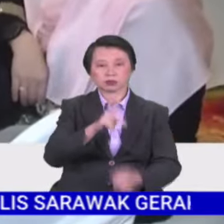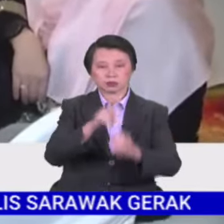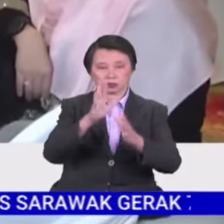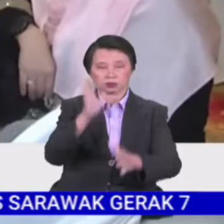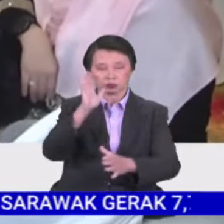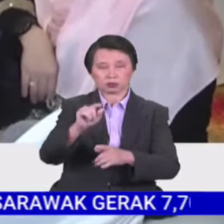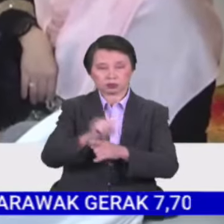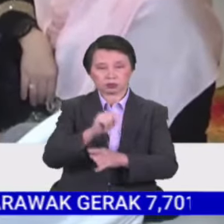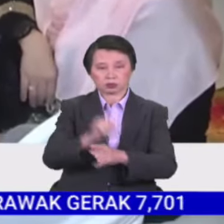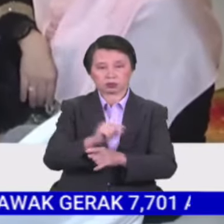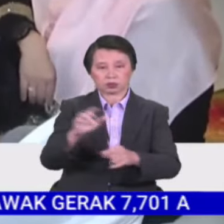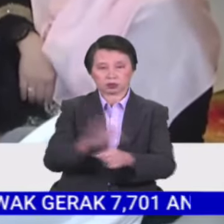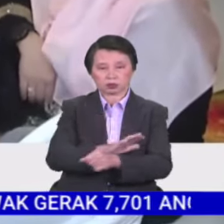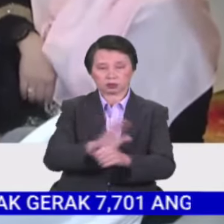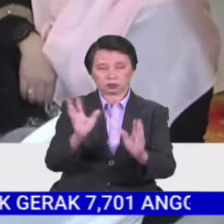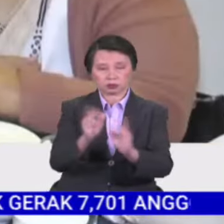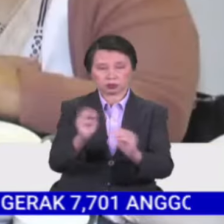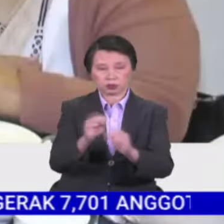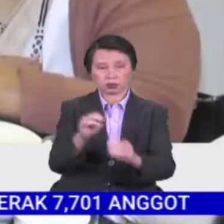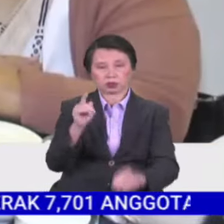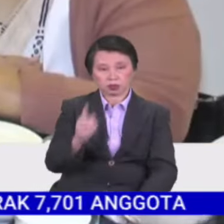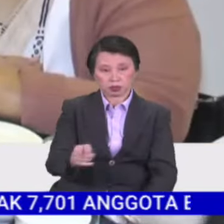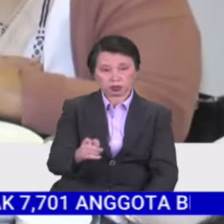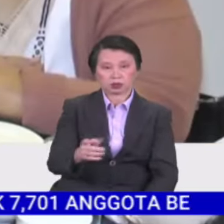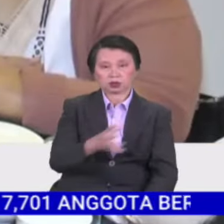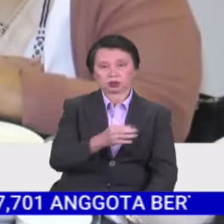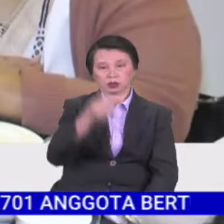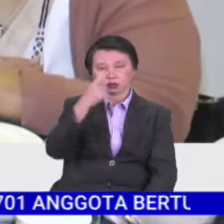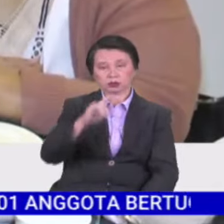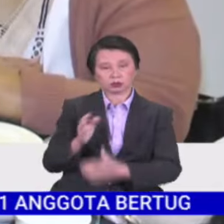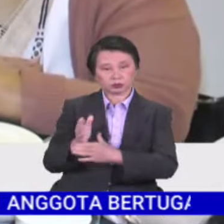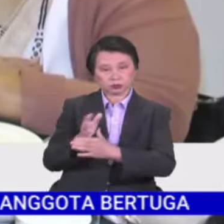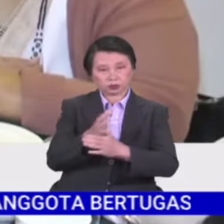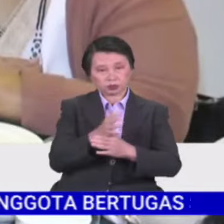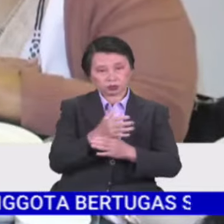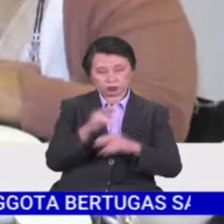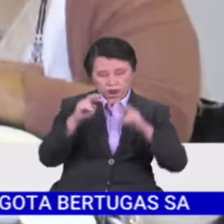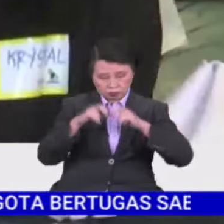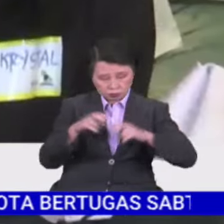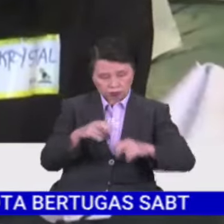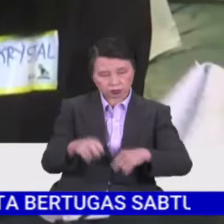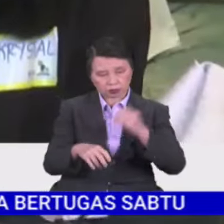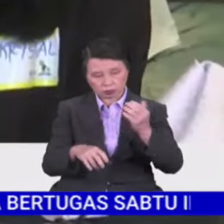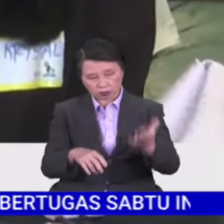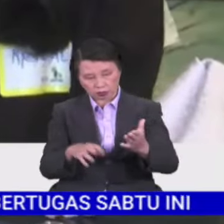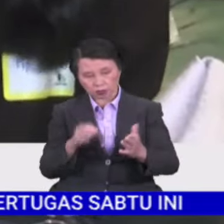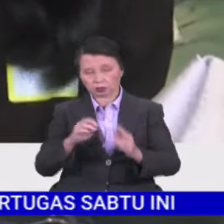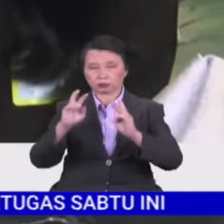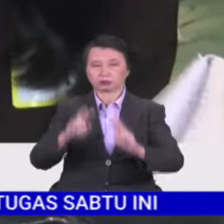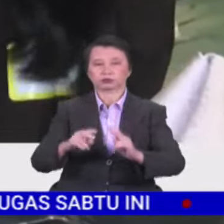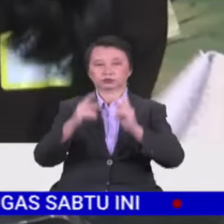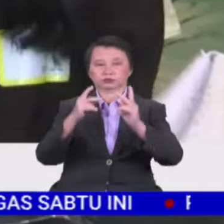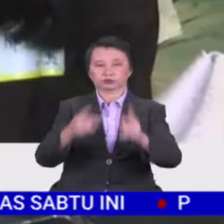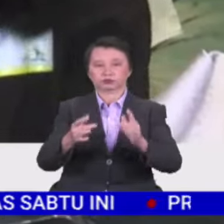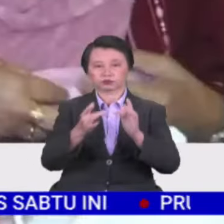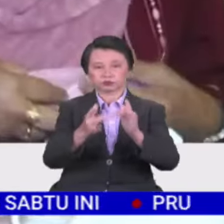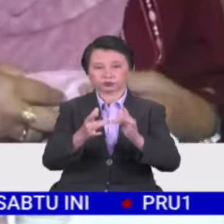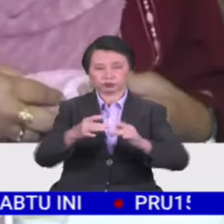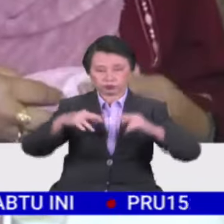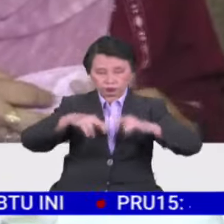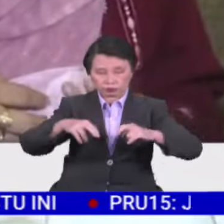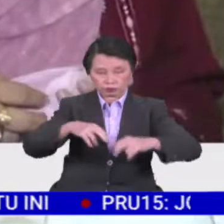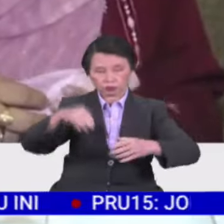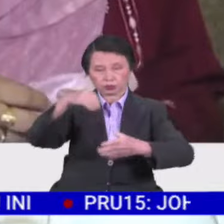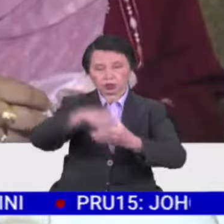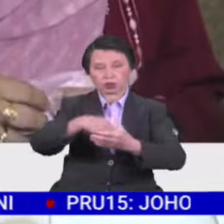akan menggunakan sepenuhnya persidangan ini, bukan sahaja untuk berkongsi hasil penyelidikan mereka, malah meningkatkan rangkaian penyelidikan